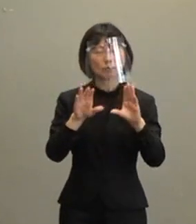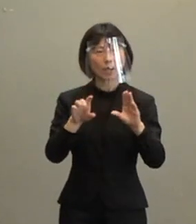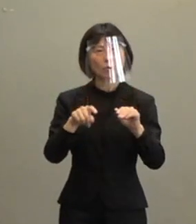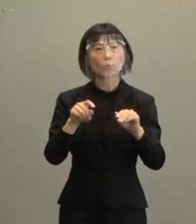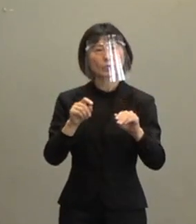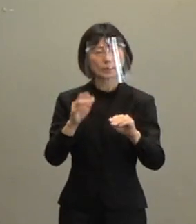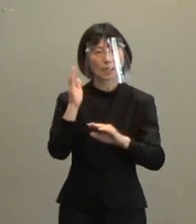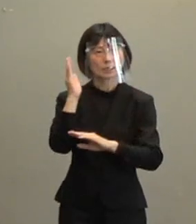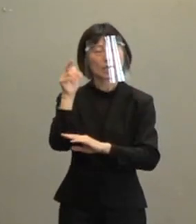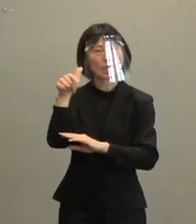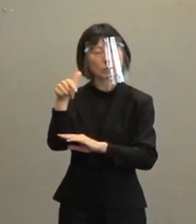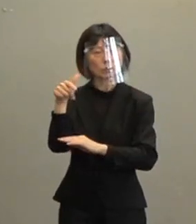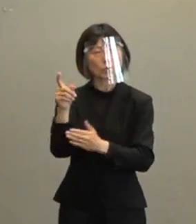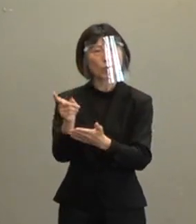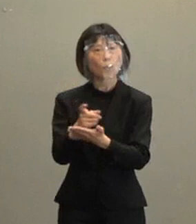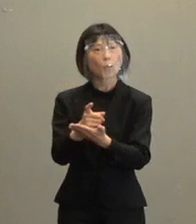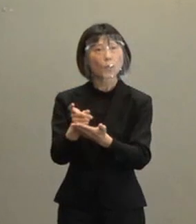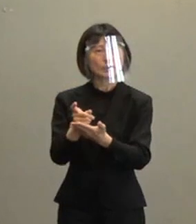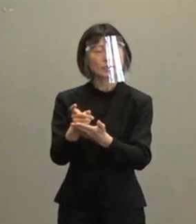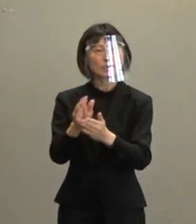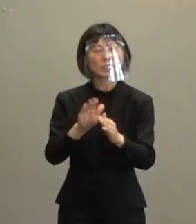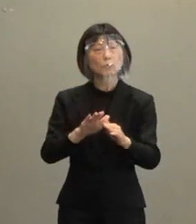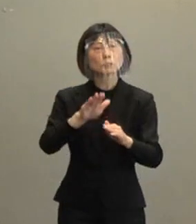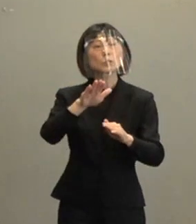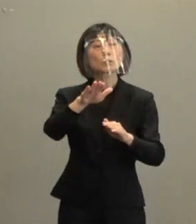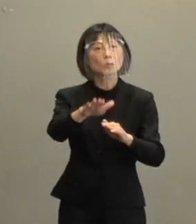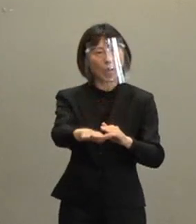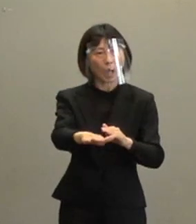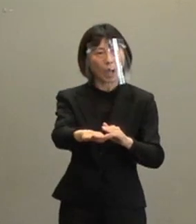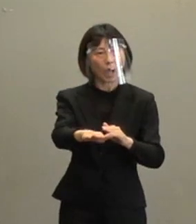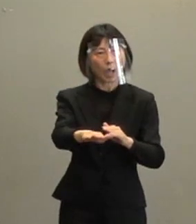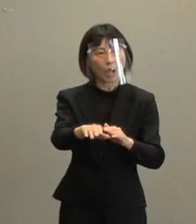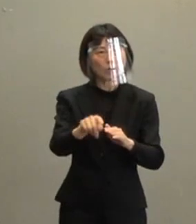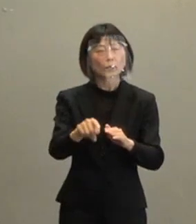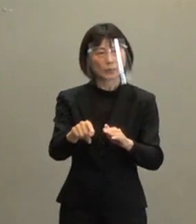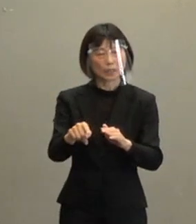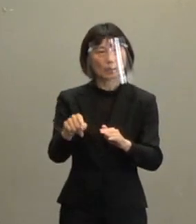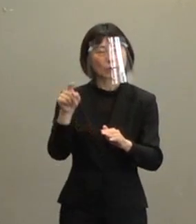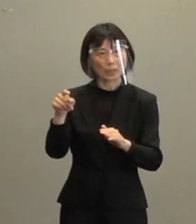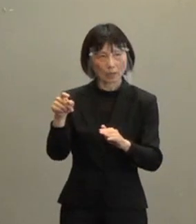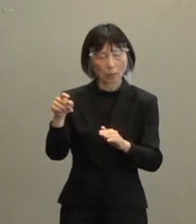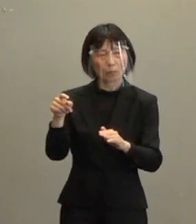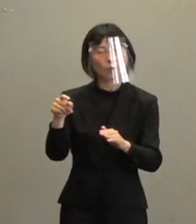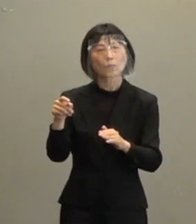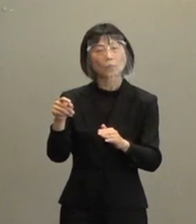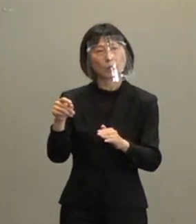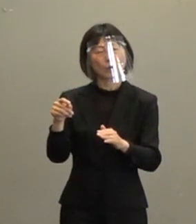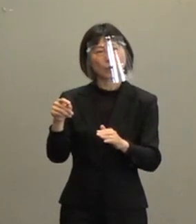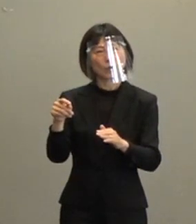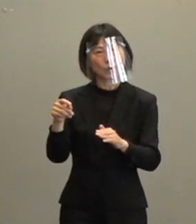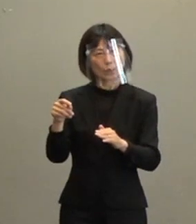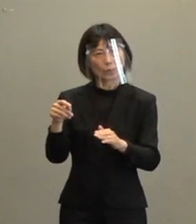した政府方針とか、それともこうしたものを解釈の中で、